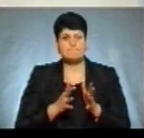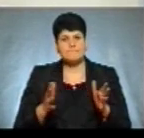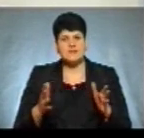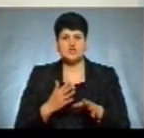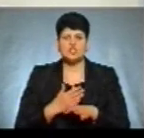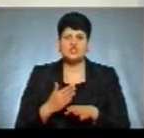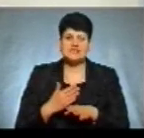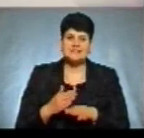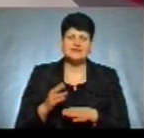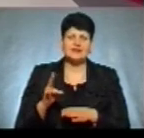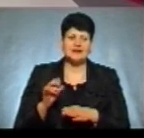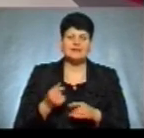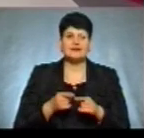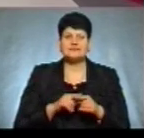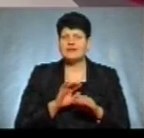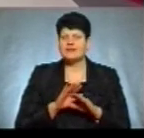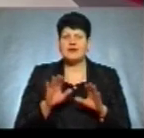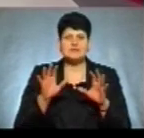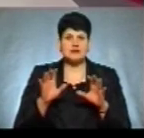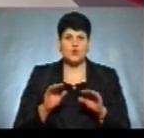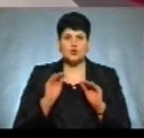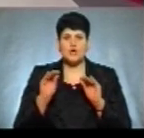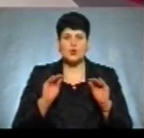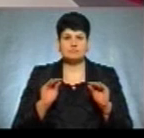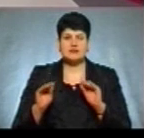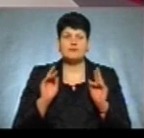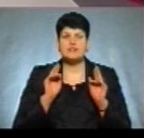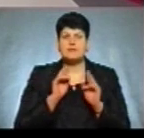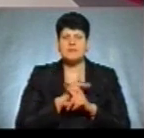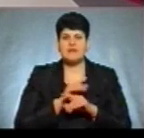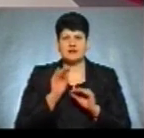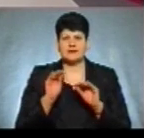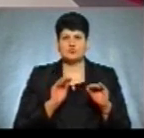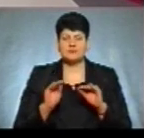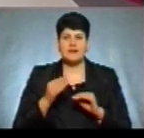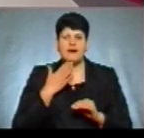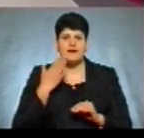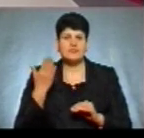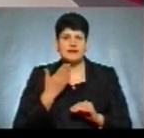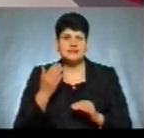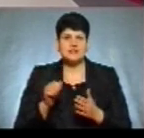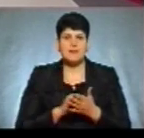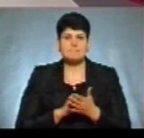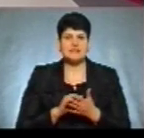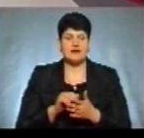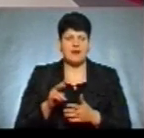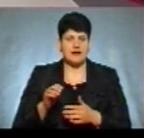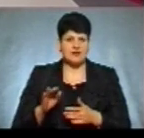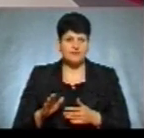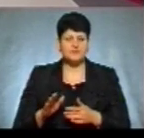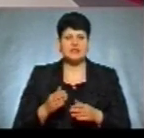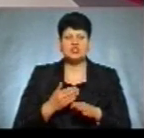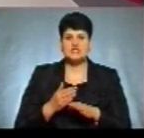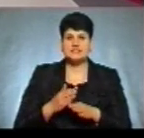– це якраз незаконне розміщення або неправильне розміщення агітаційних матеріалів. Частина